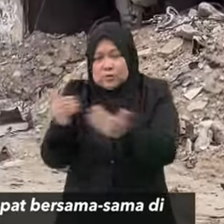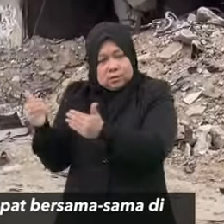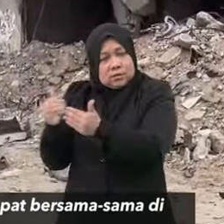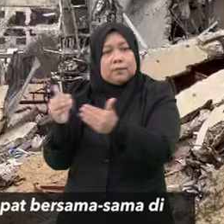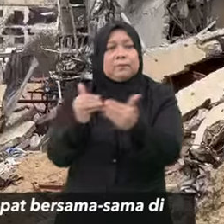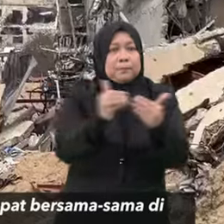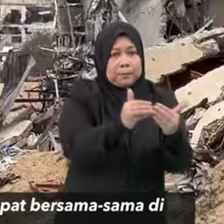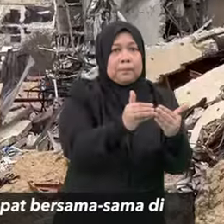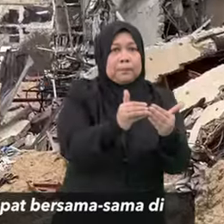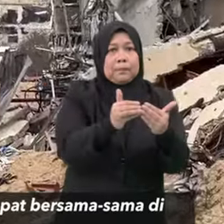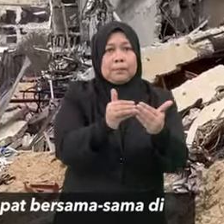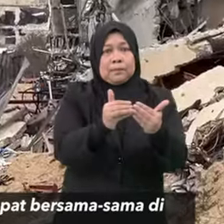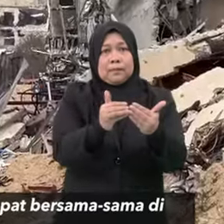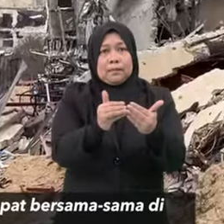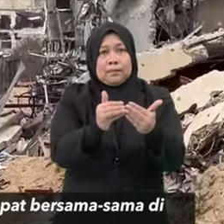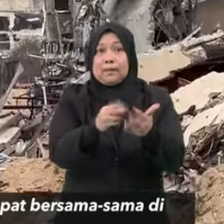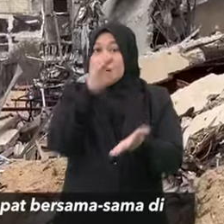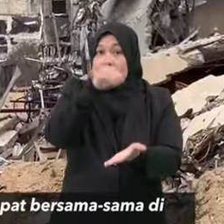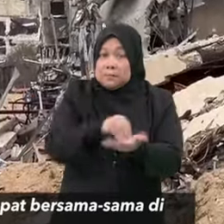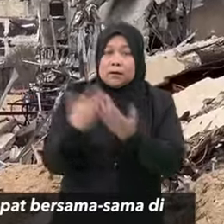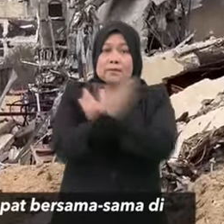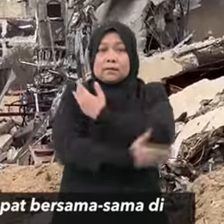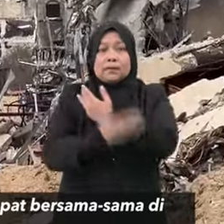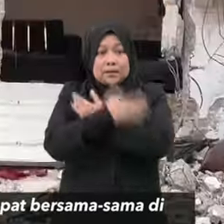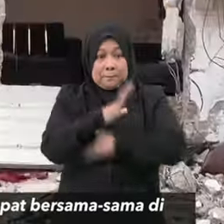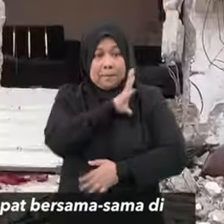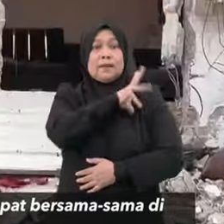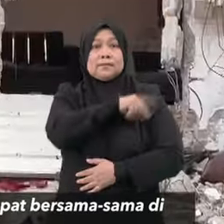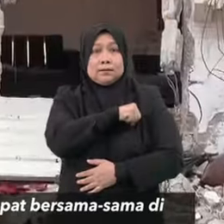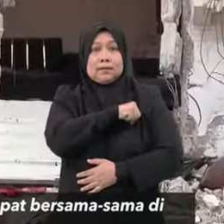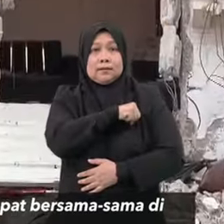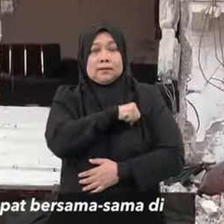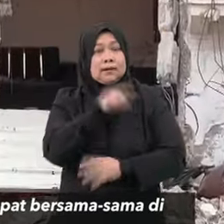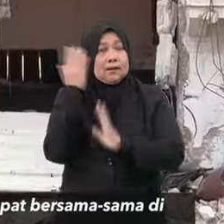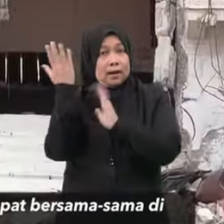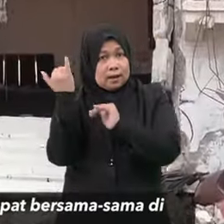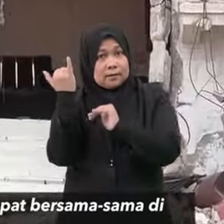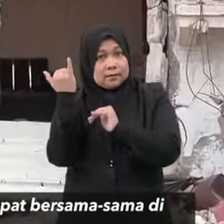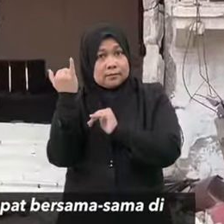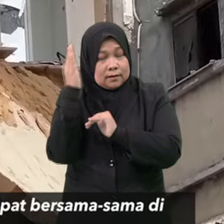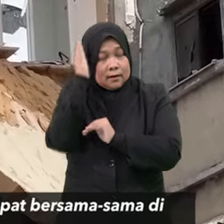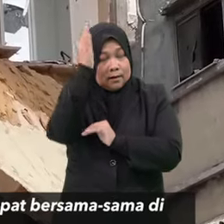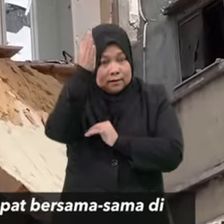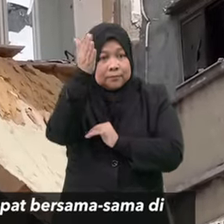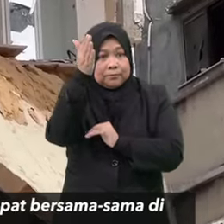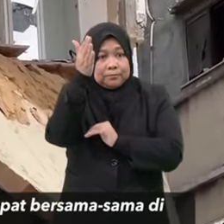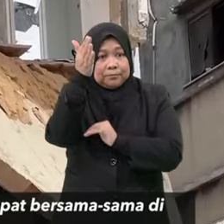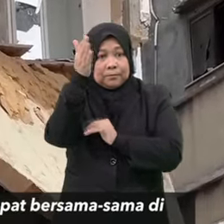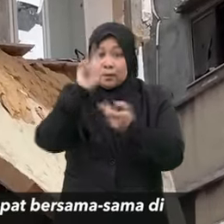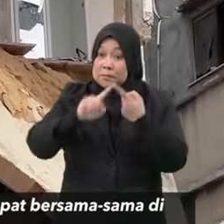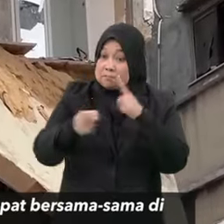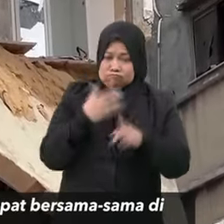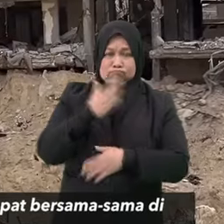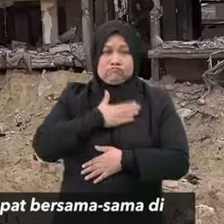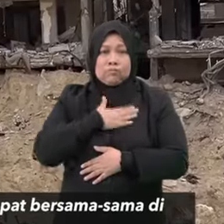kita untuk kita di Palestina. I hope me, my family